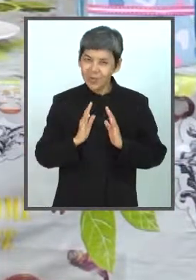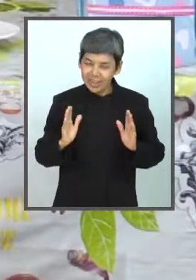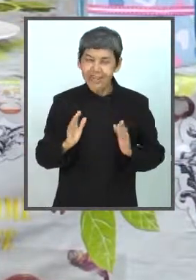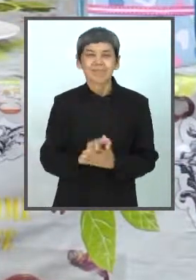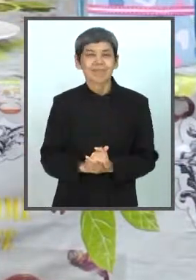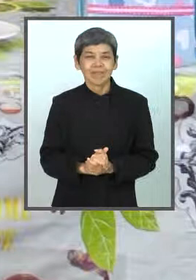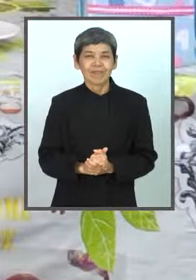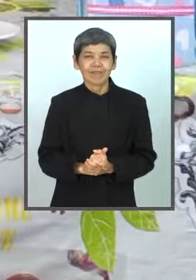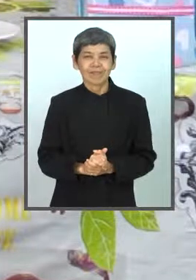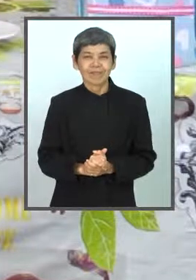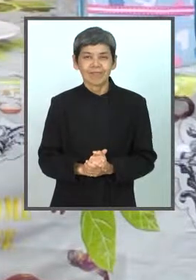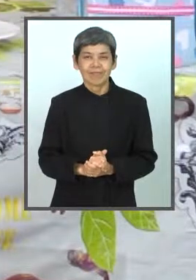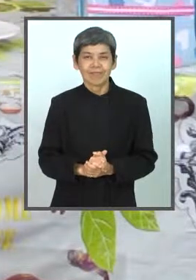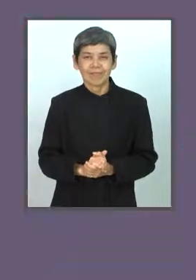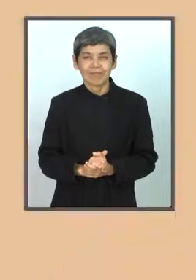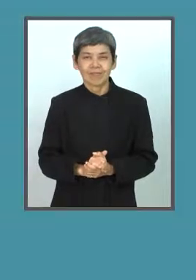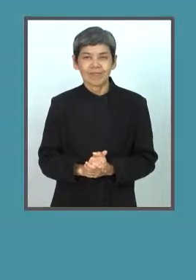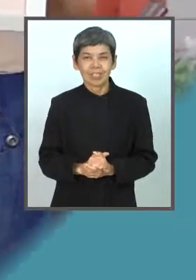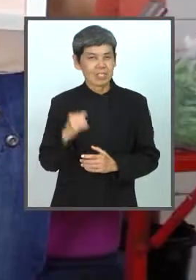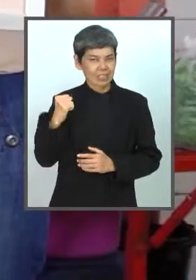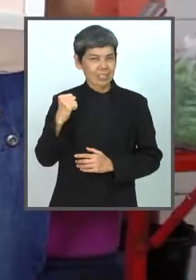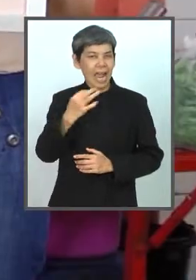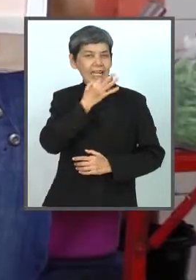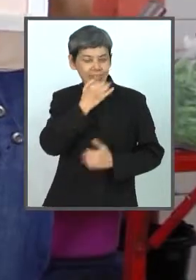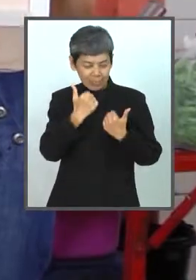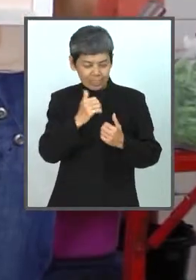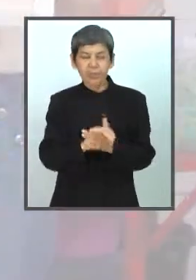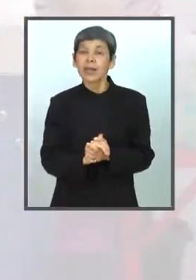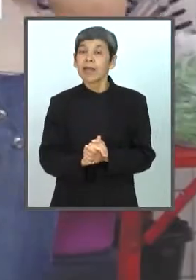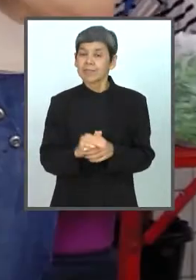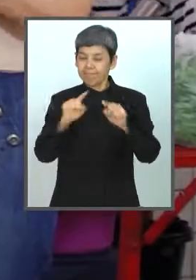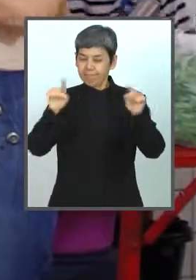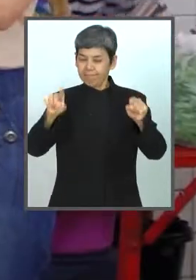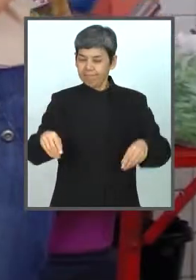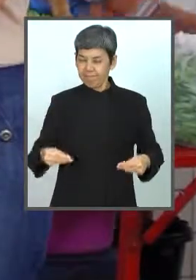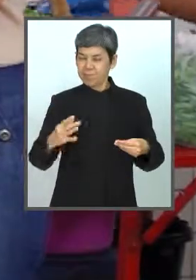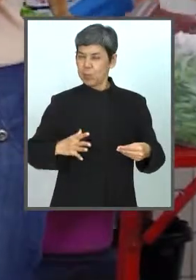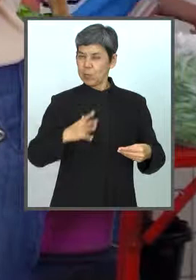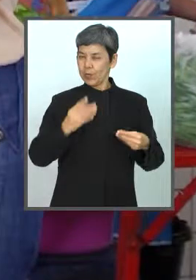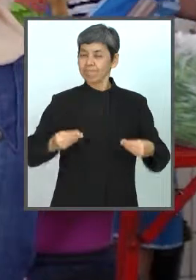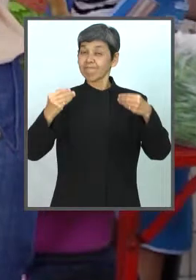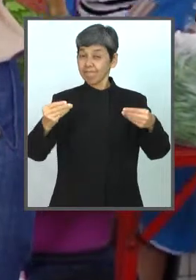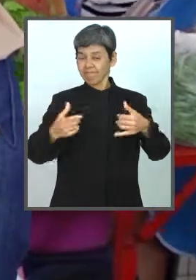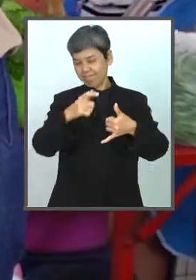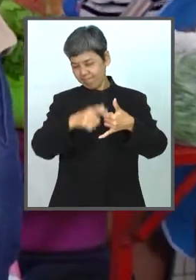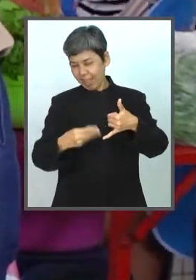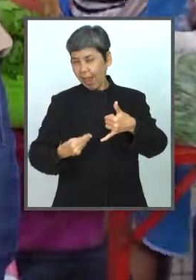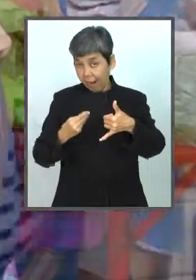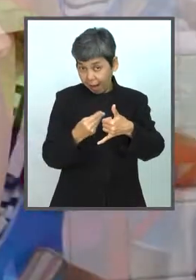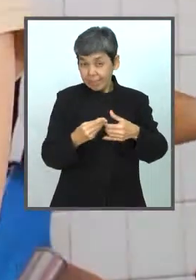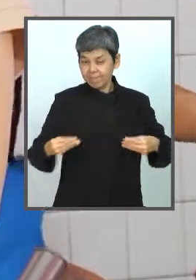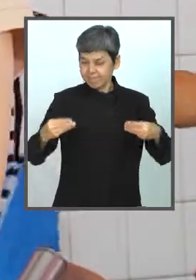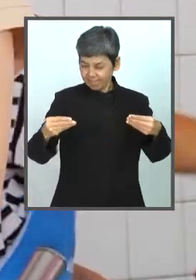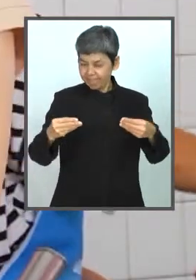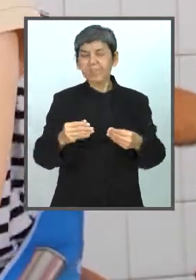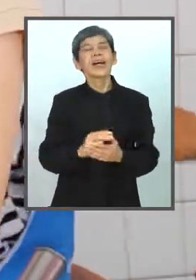ณ ค่ะ ช่วงนักสู้มืออาชีพในวันนี้นะคะขอมอบเกียรติบัตรบุคคลคุณภาพให้กับคุณสรัญญาด